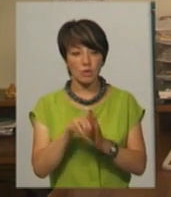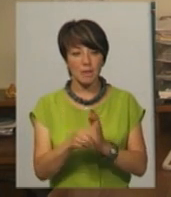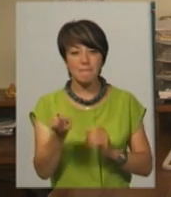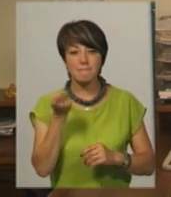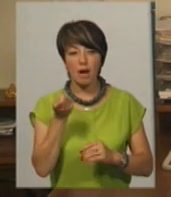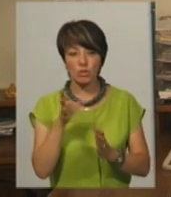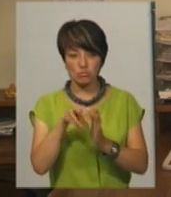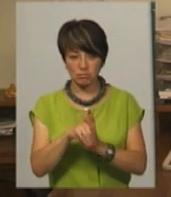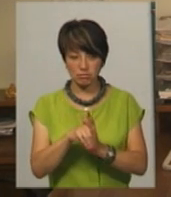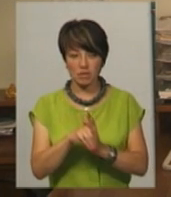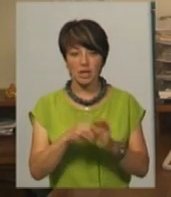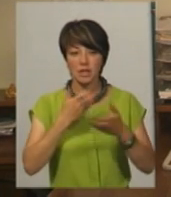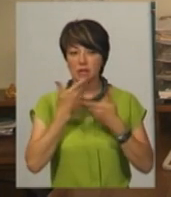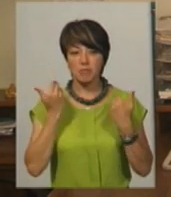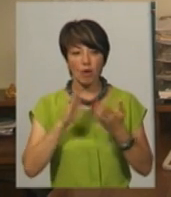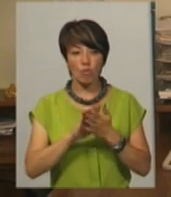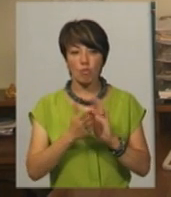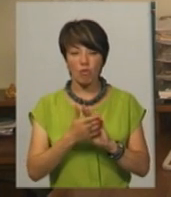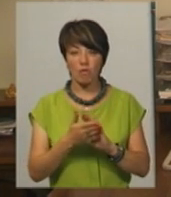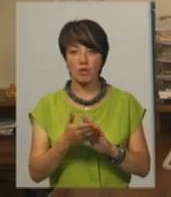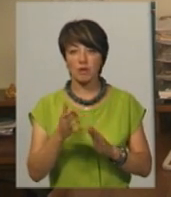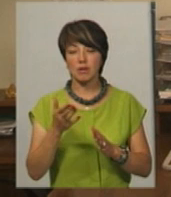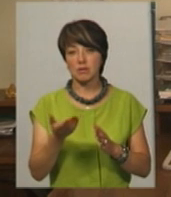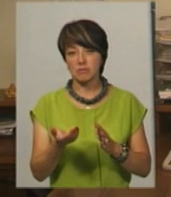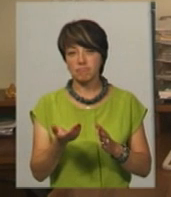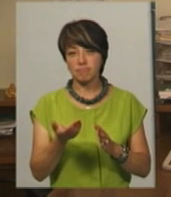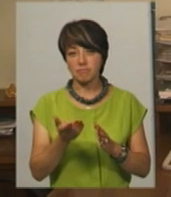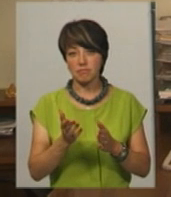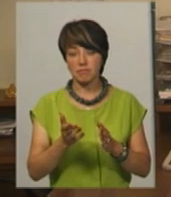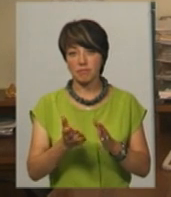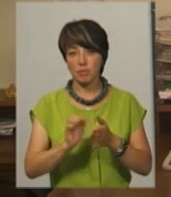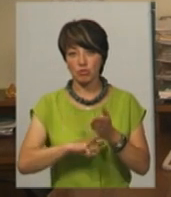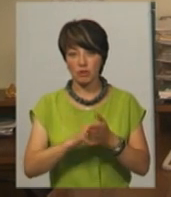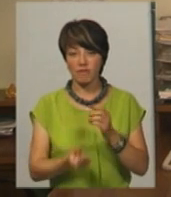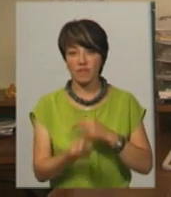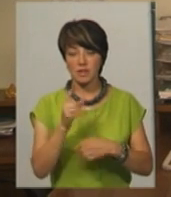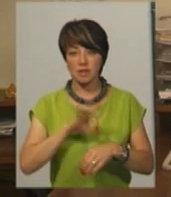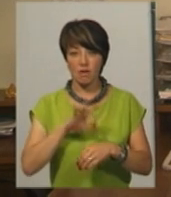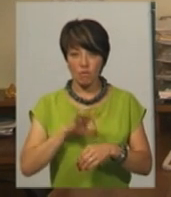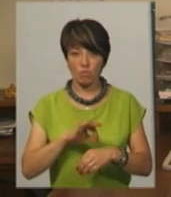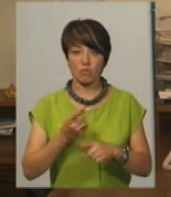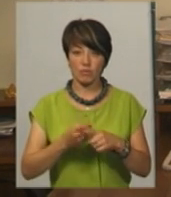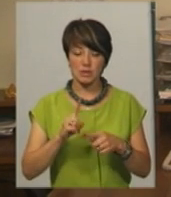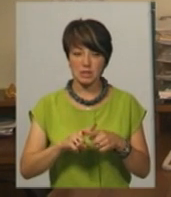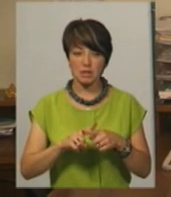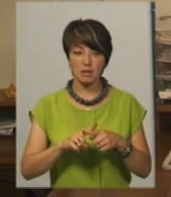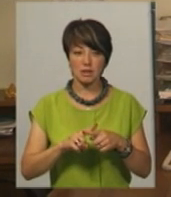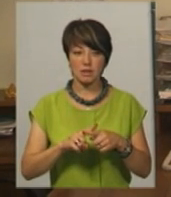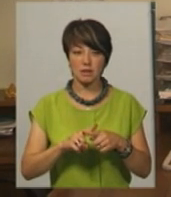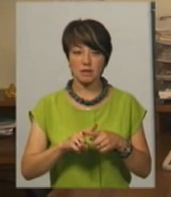і немає умов, які би викликали дане захворювання. А дане захворювання – це у